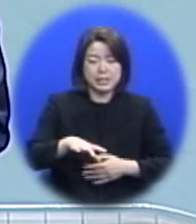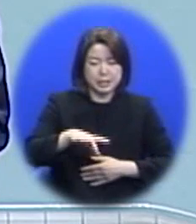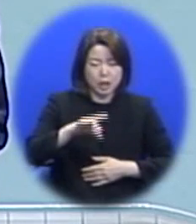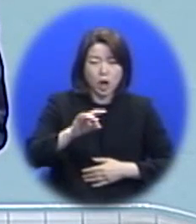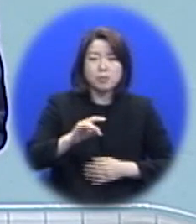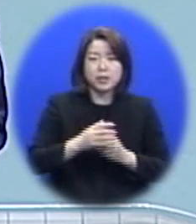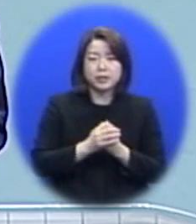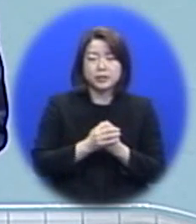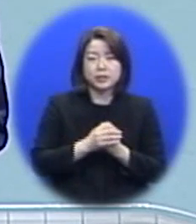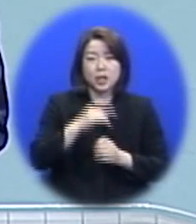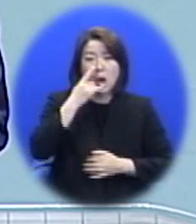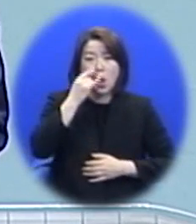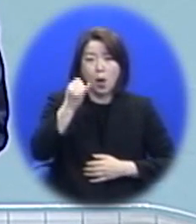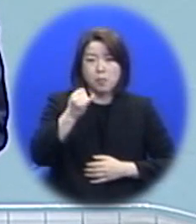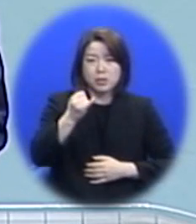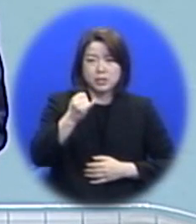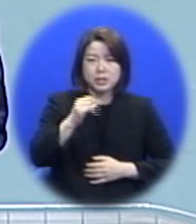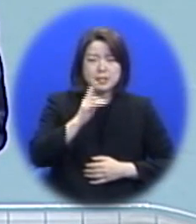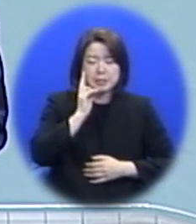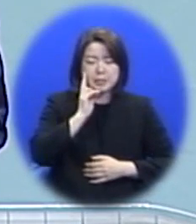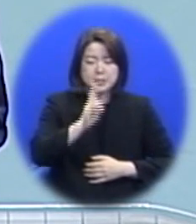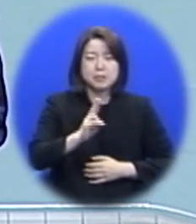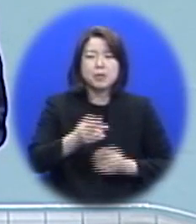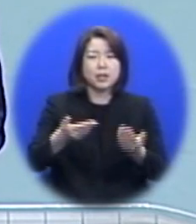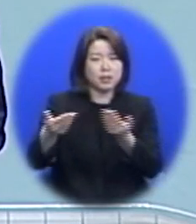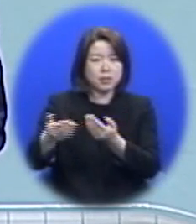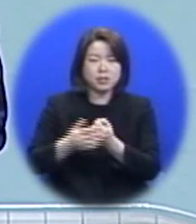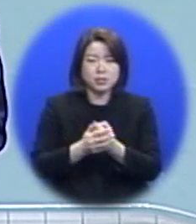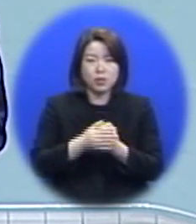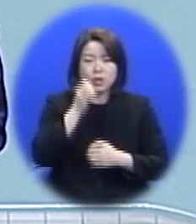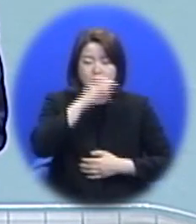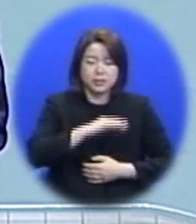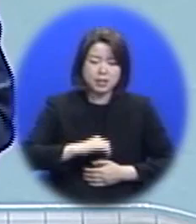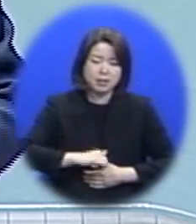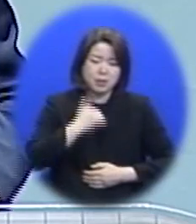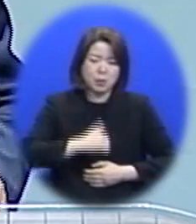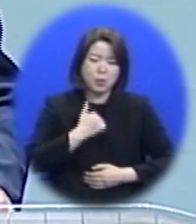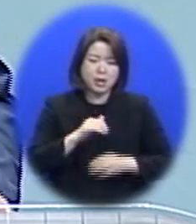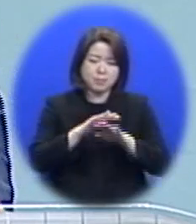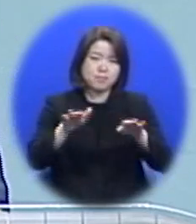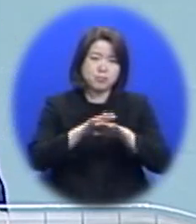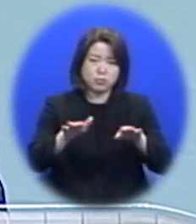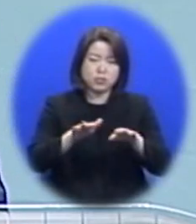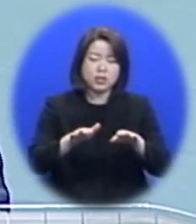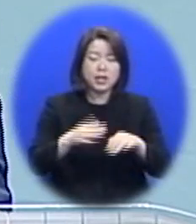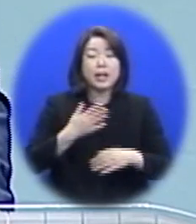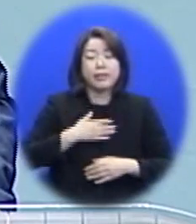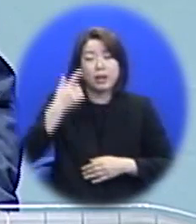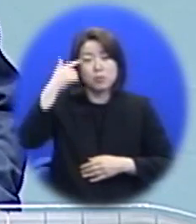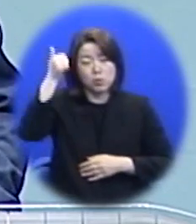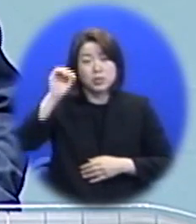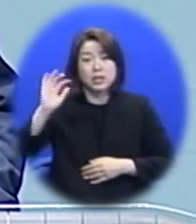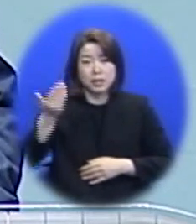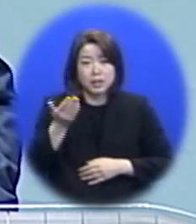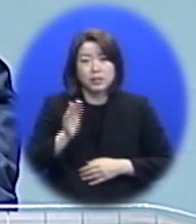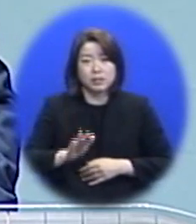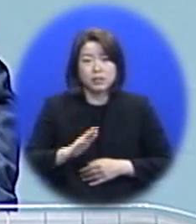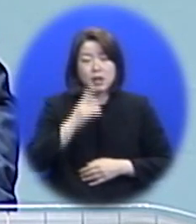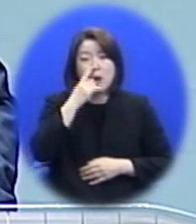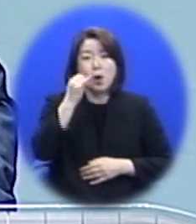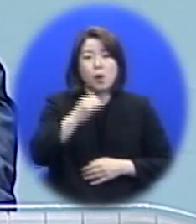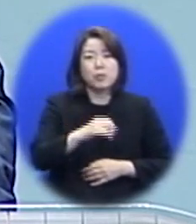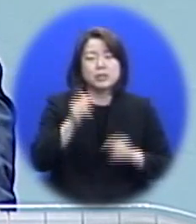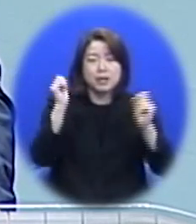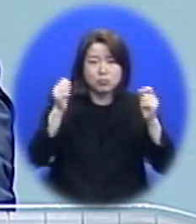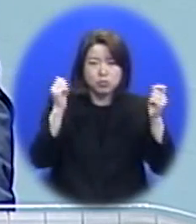초창기에는 어머니께 모질게 대했어요. 그냥 화풀이였죠. 나는 목사가 될 건데 어머니가 무당이라니